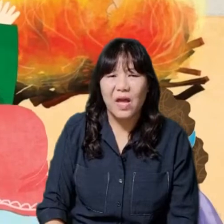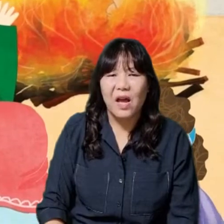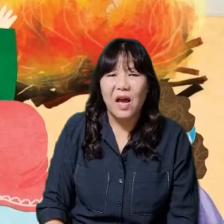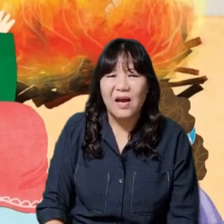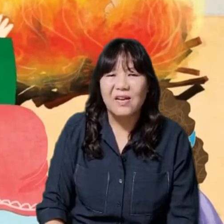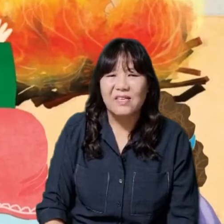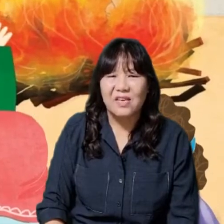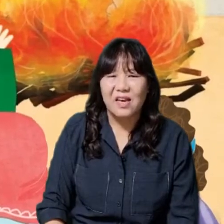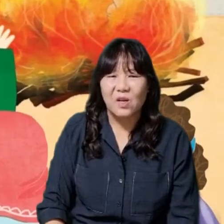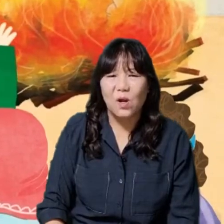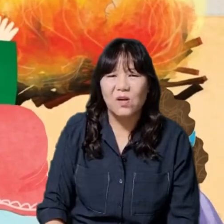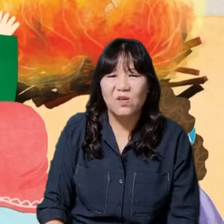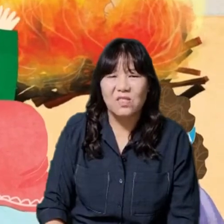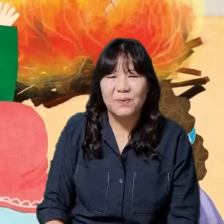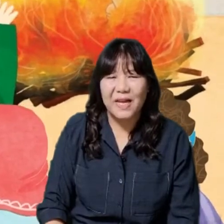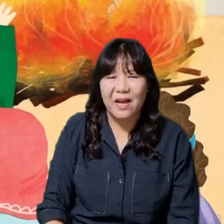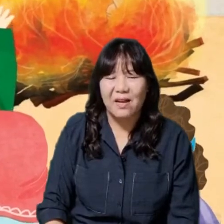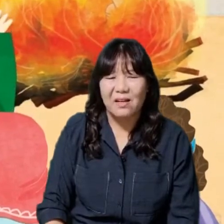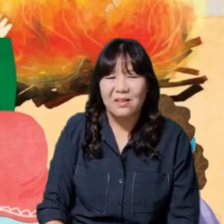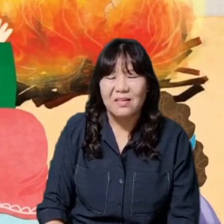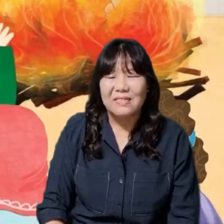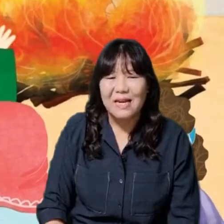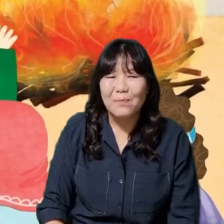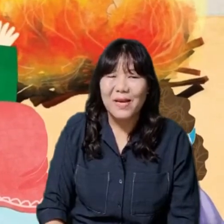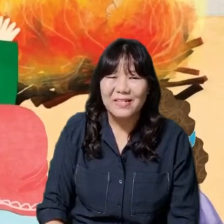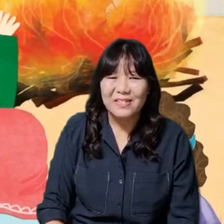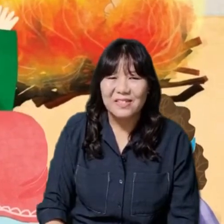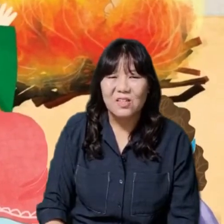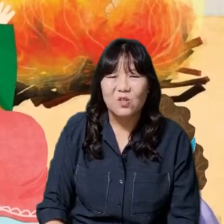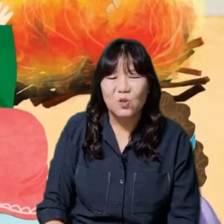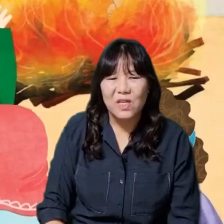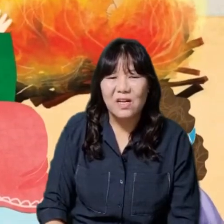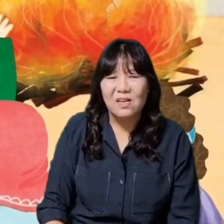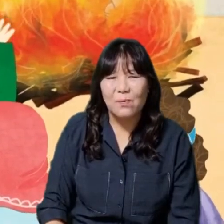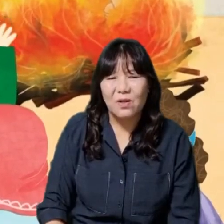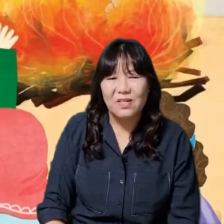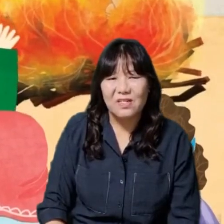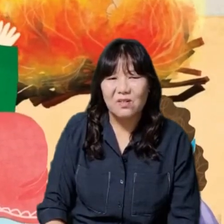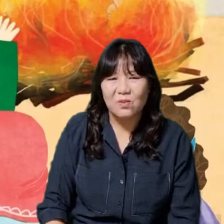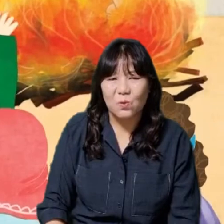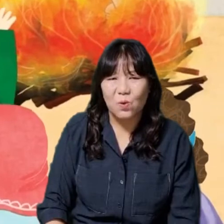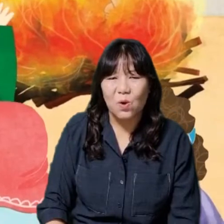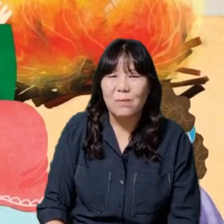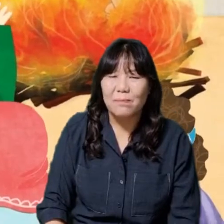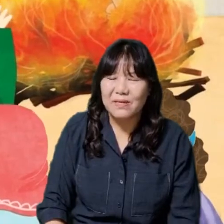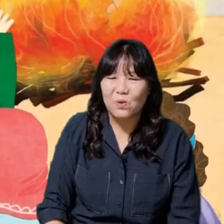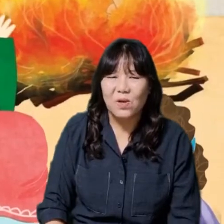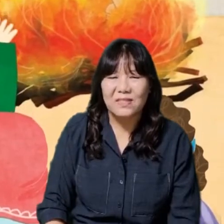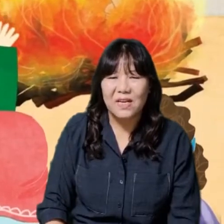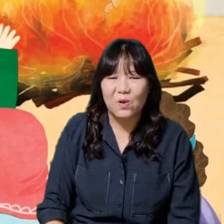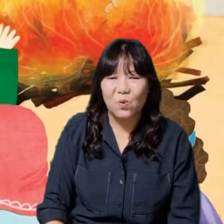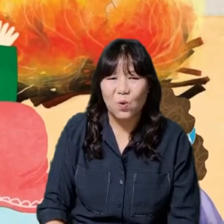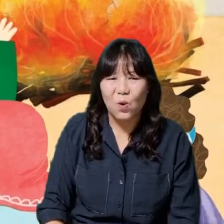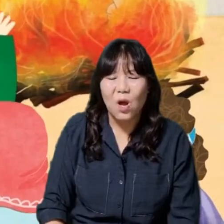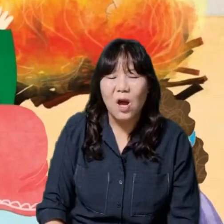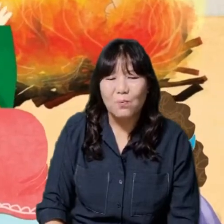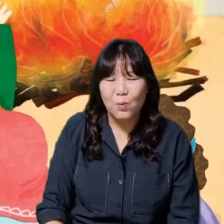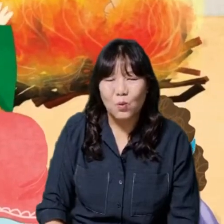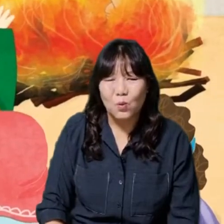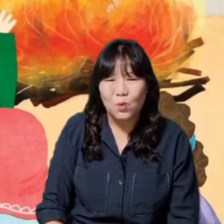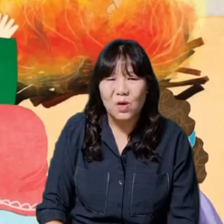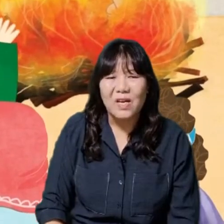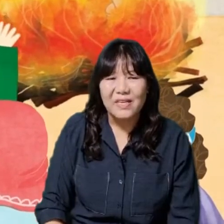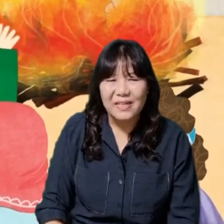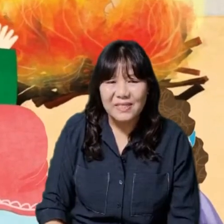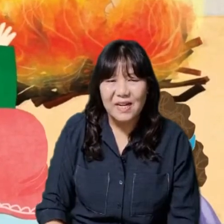위해 하나님께 기도할 것입니다. 사무엘은 우상을 버리는 것으로 만족하지 않고